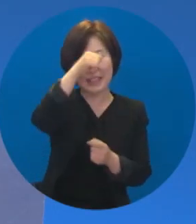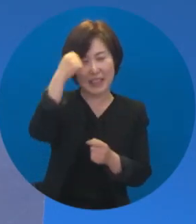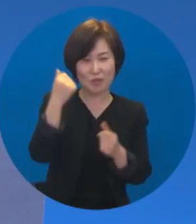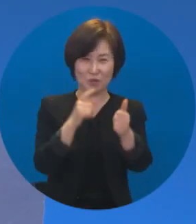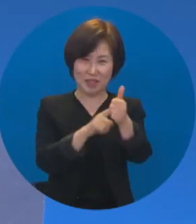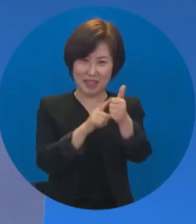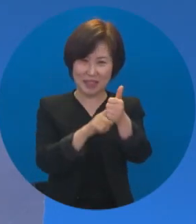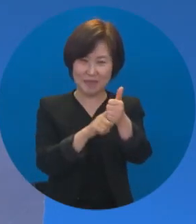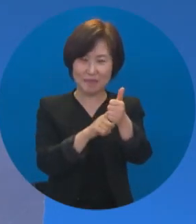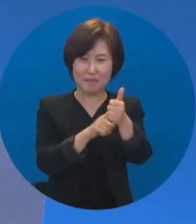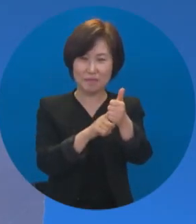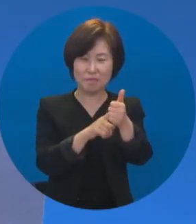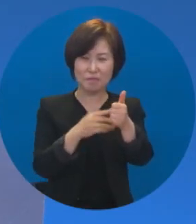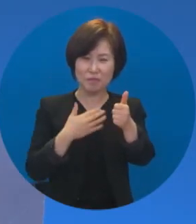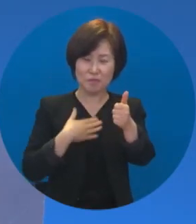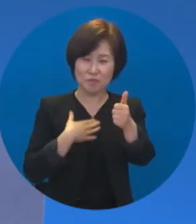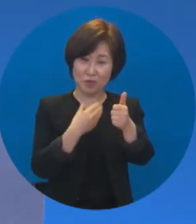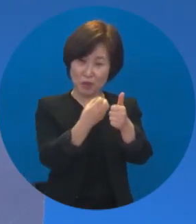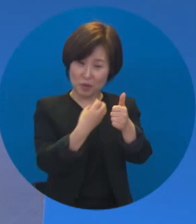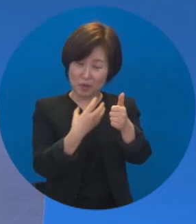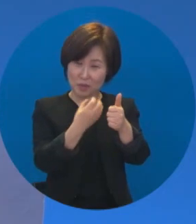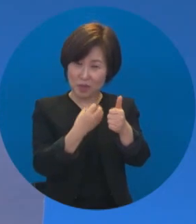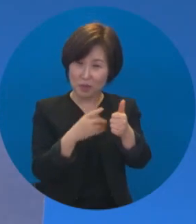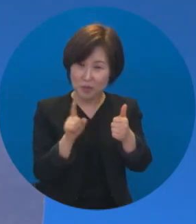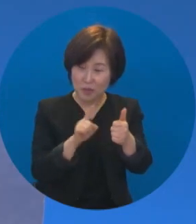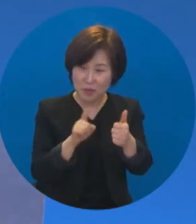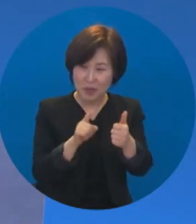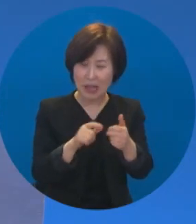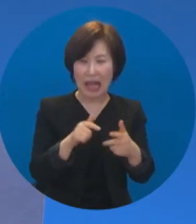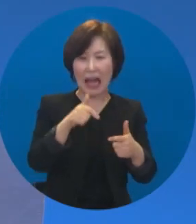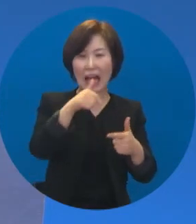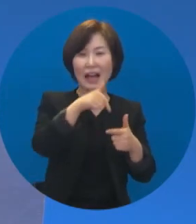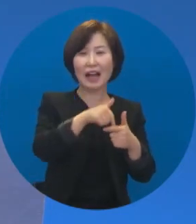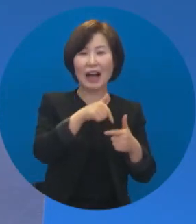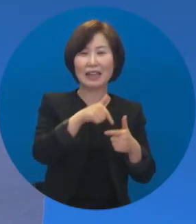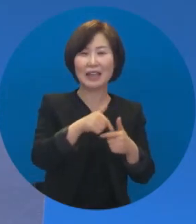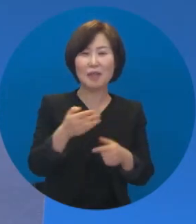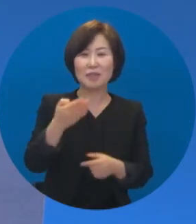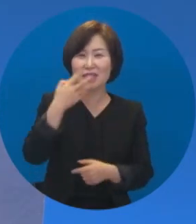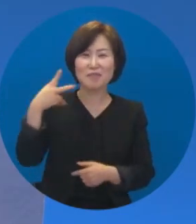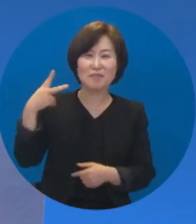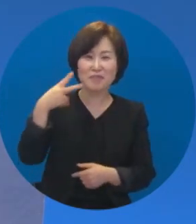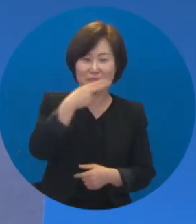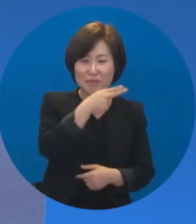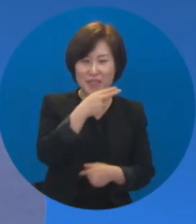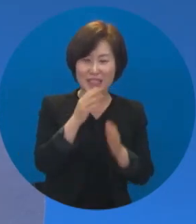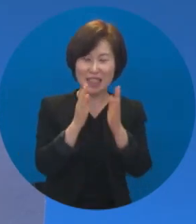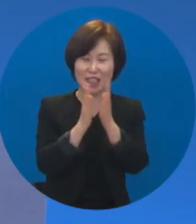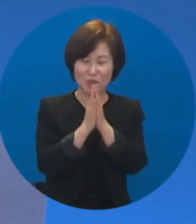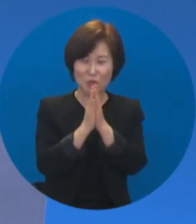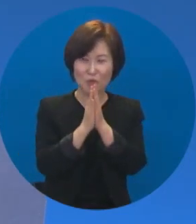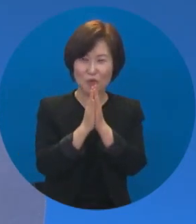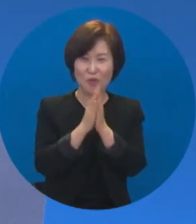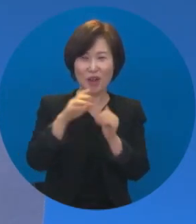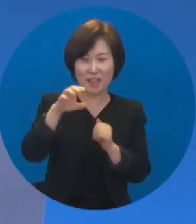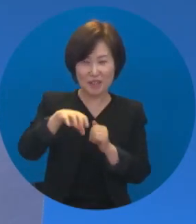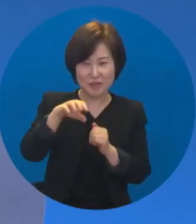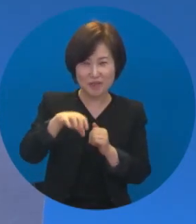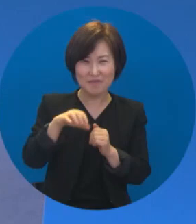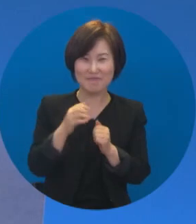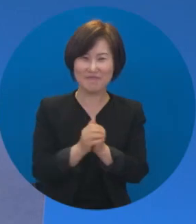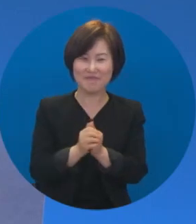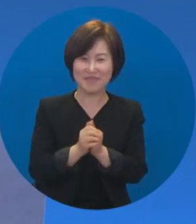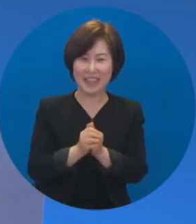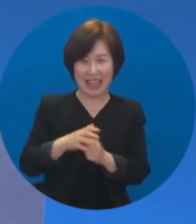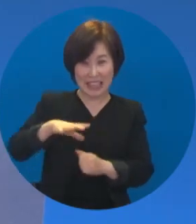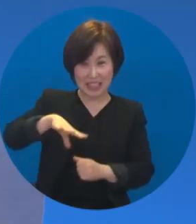장로님이 계셨는데 그분이 저에게 강남 금식기도원을 추천하셨어요. 가출한 네가 갈 곳이다. 그래서 제가